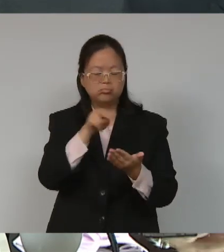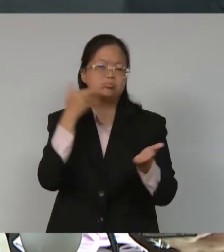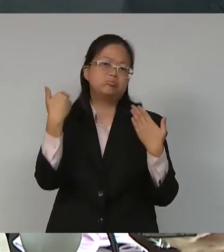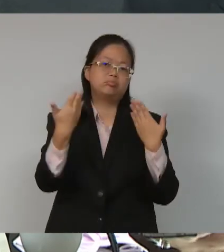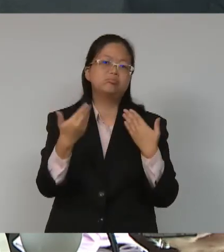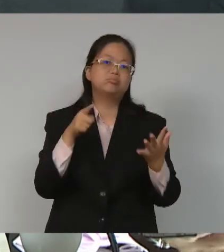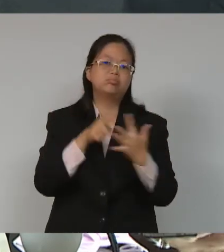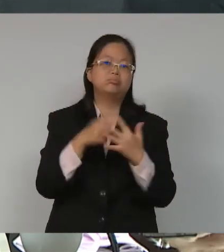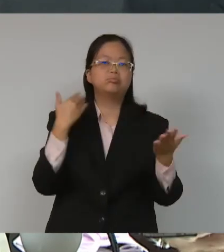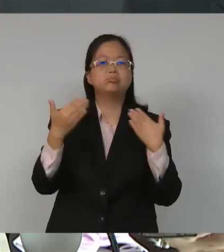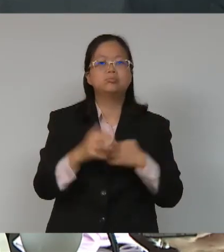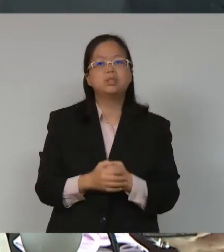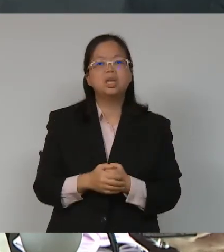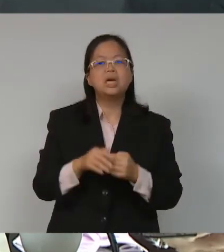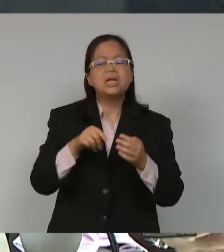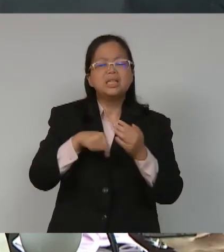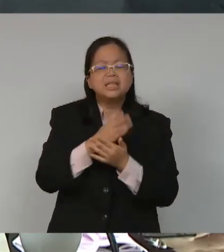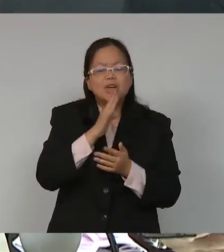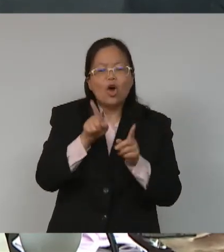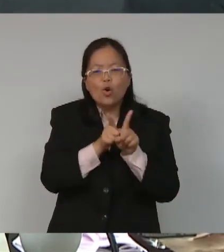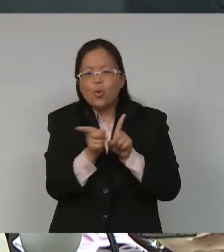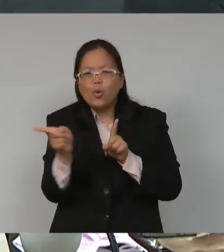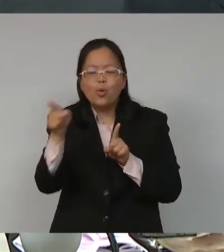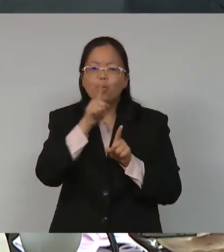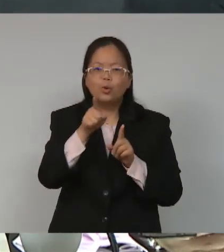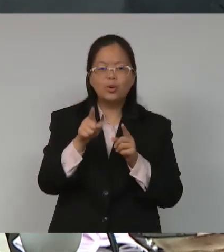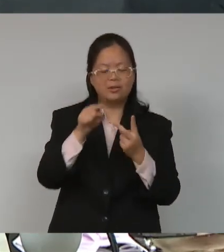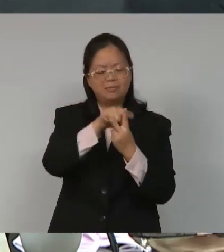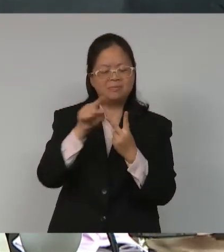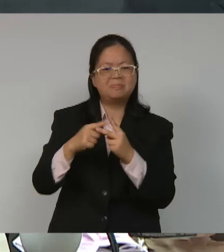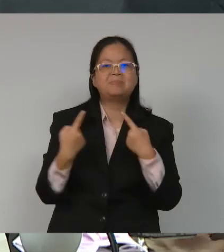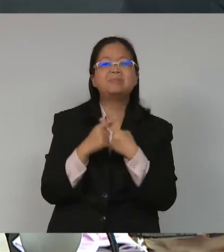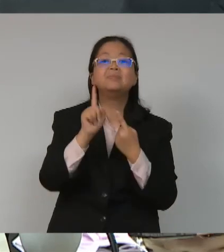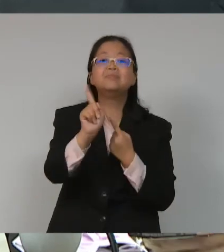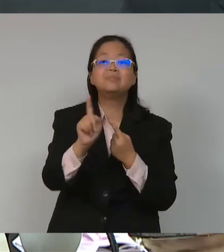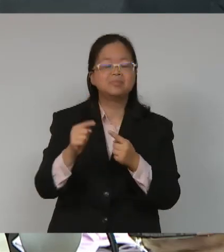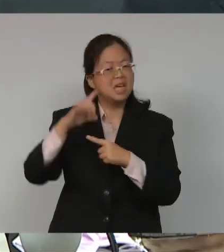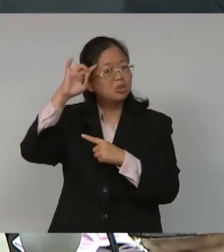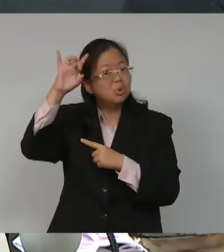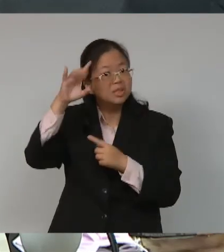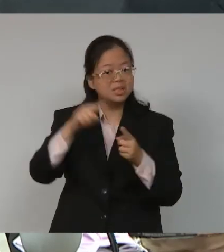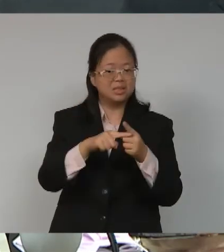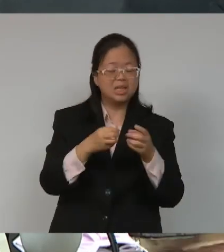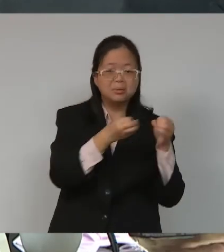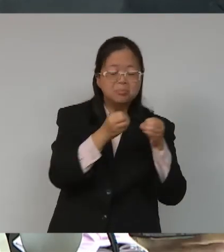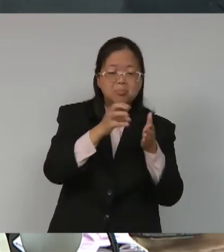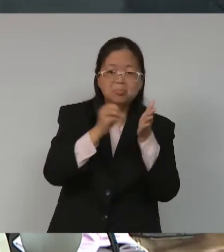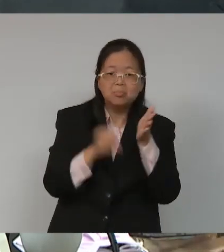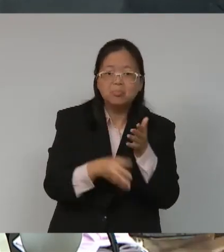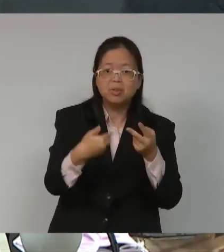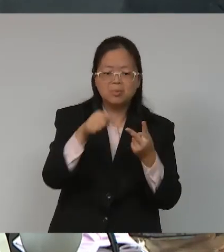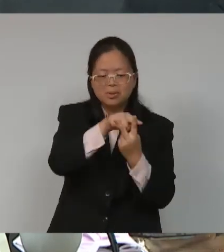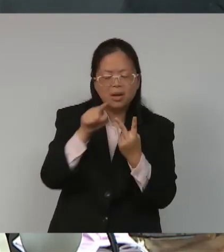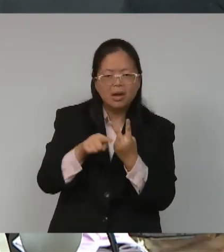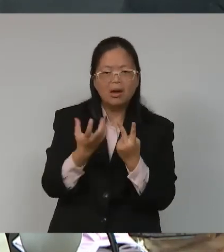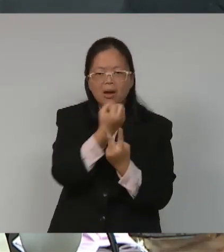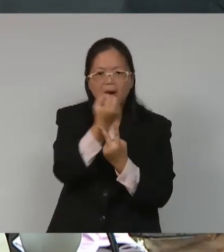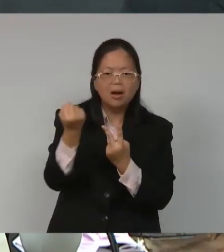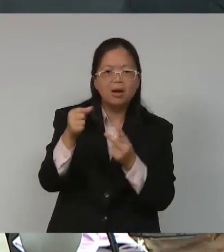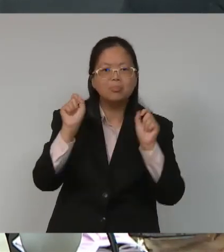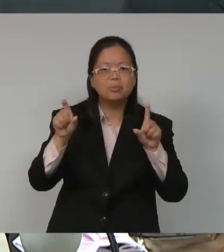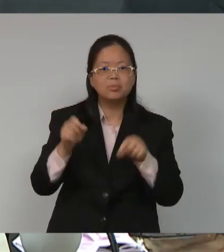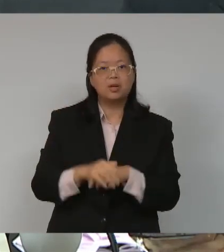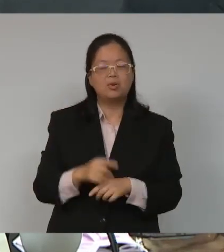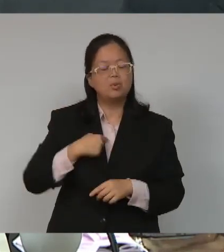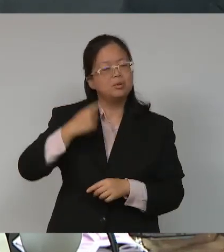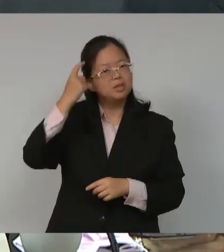好，那只是岔提到说到底是创制还是复决。好，那我们稍微退一步去讲好了啦，假设我们想上去